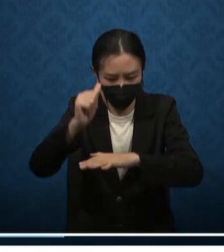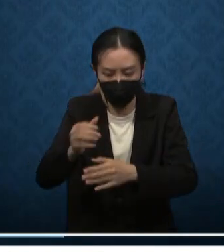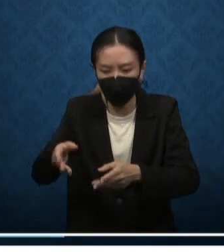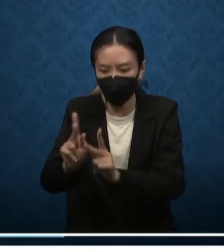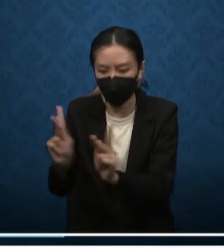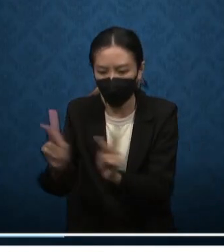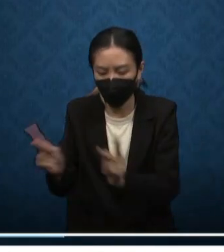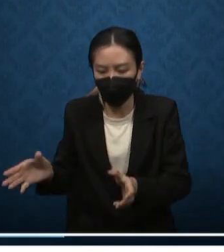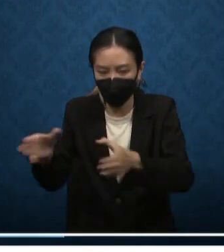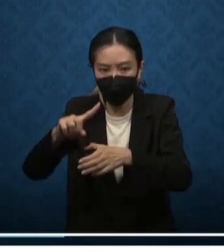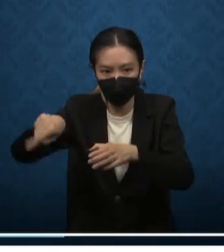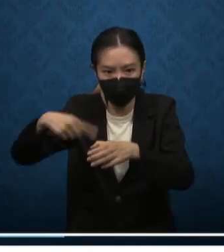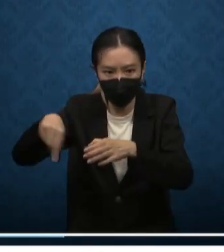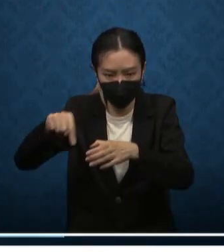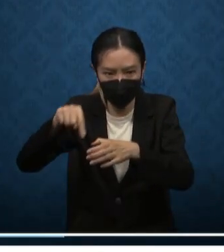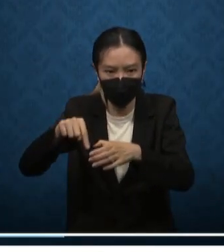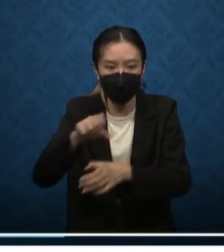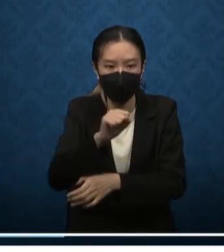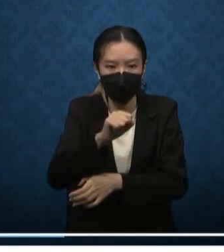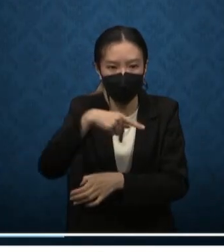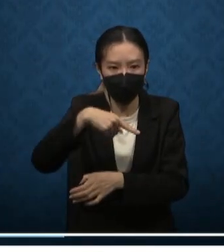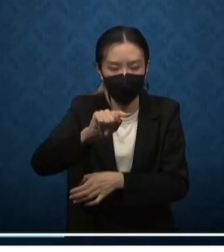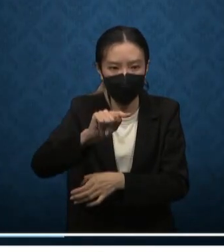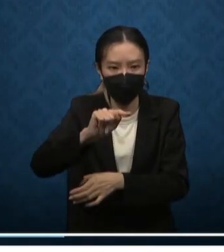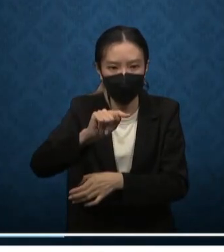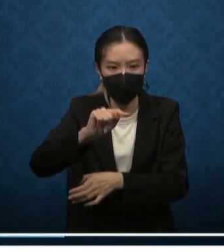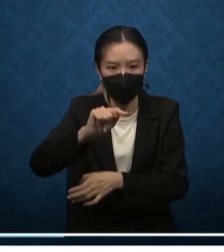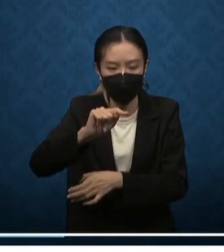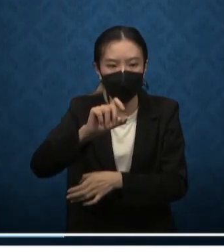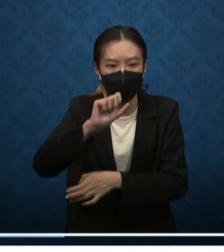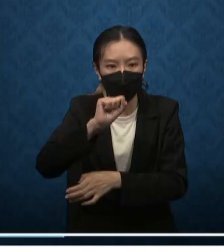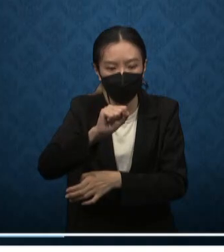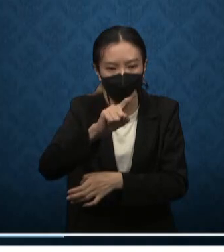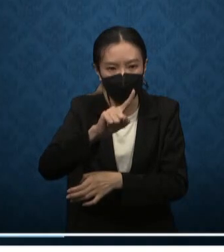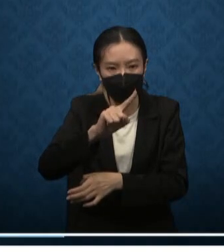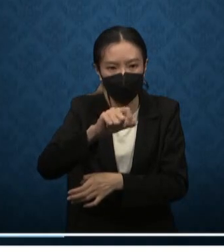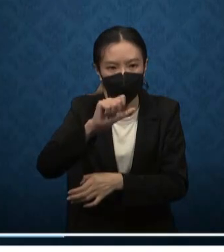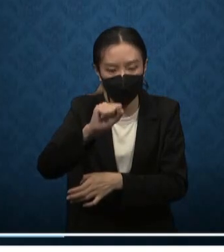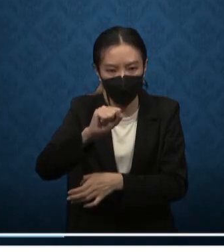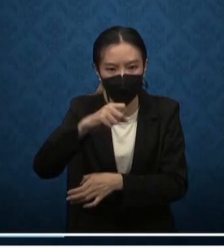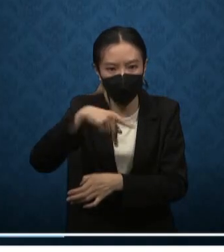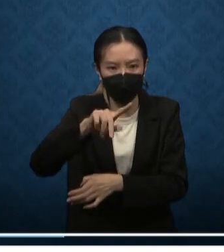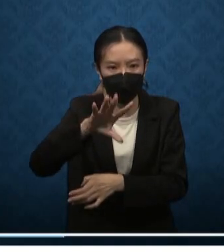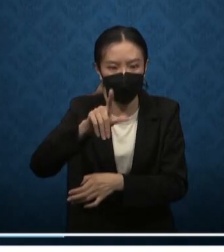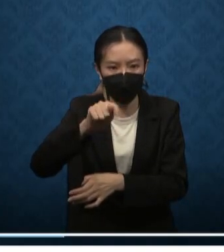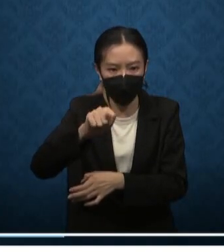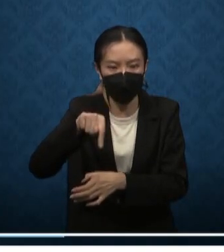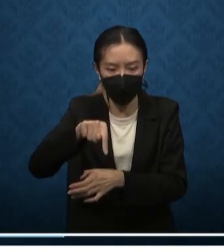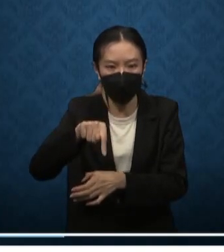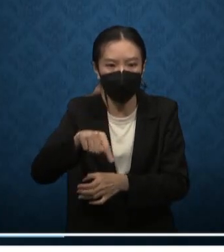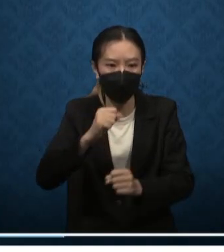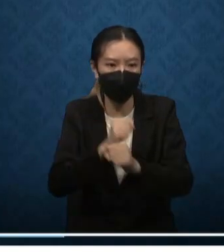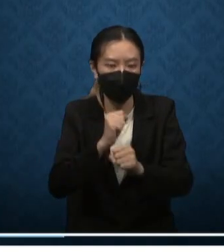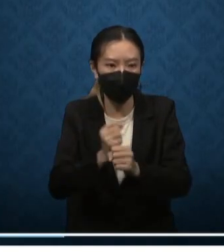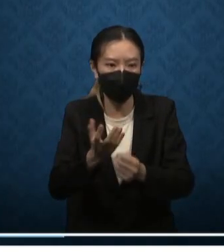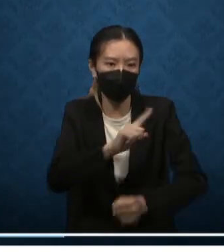ของคณะกรรมการสสปชเพื่อให้สสปชได้มีความพร้อมสำหรับการรับภารกิจในฐานะ